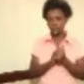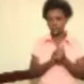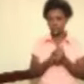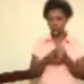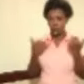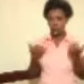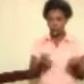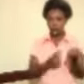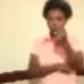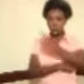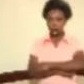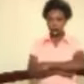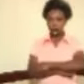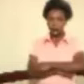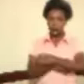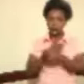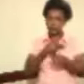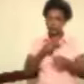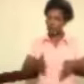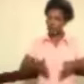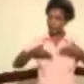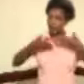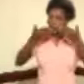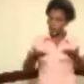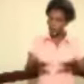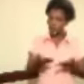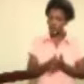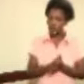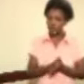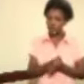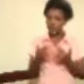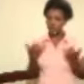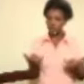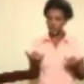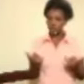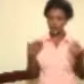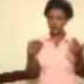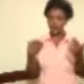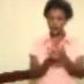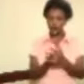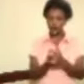Et je dis à nous obliger, dans le cas fouillage ça, parce que